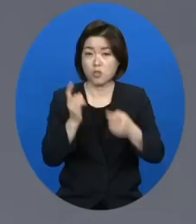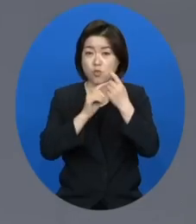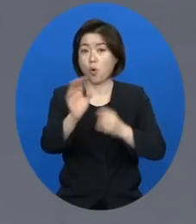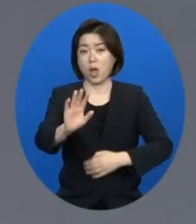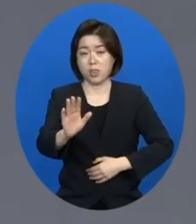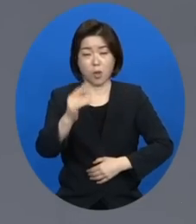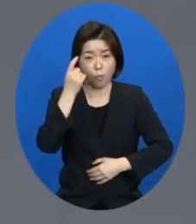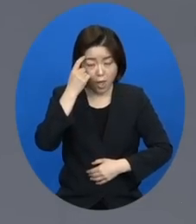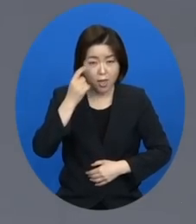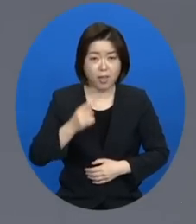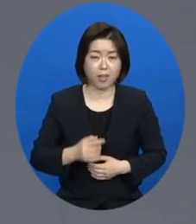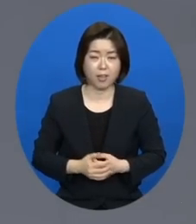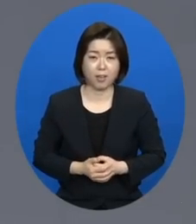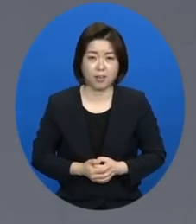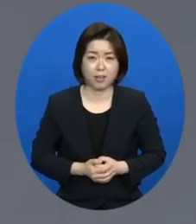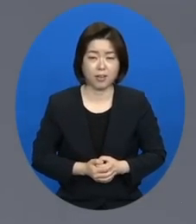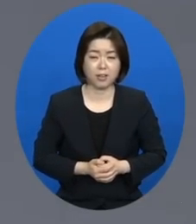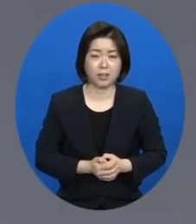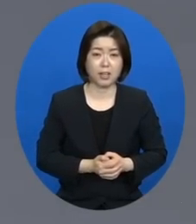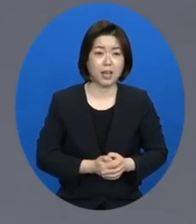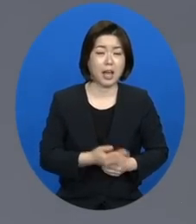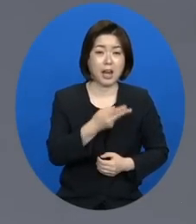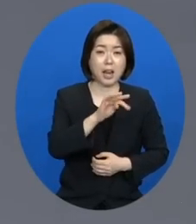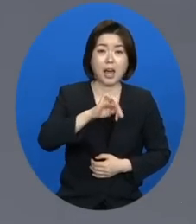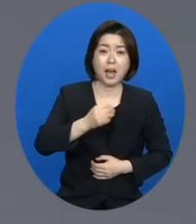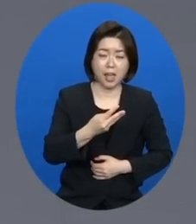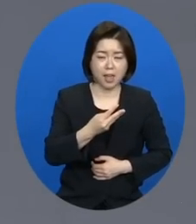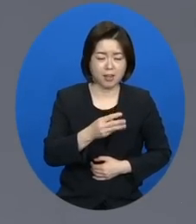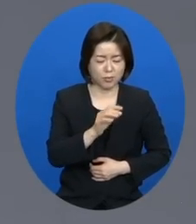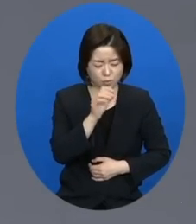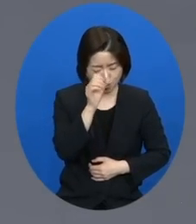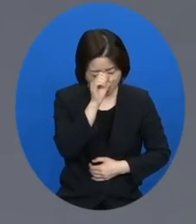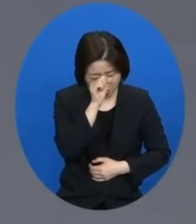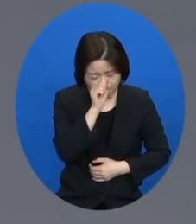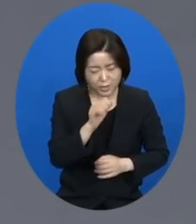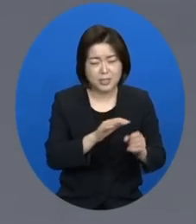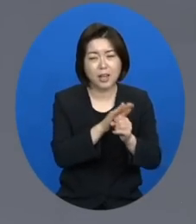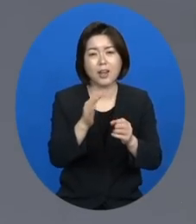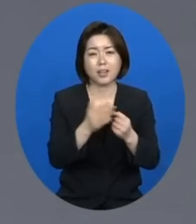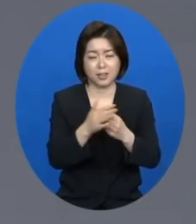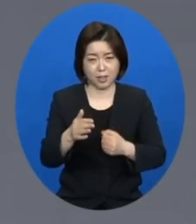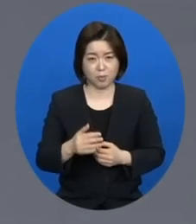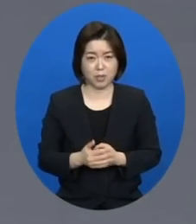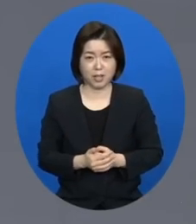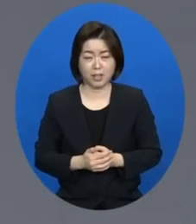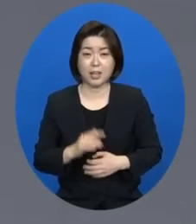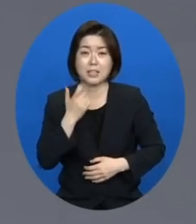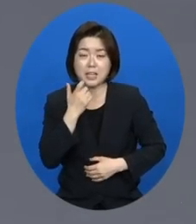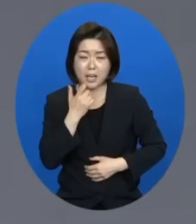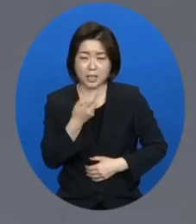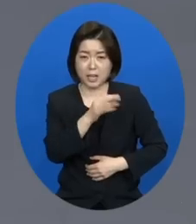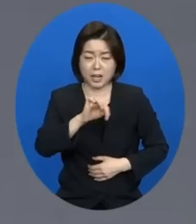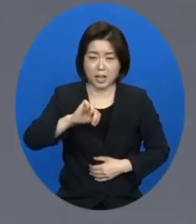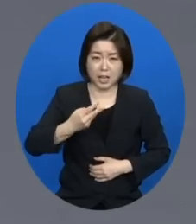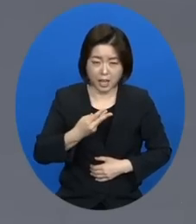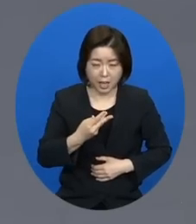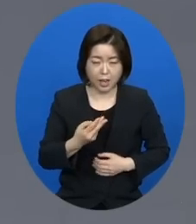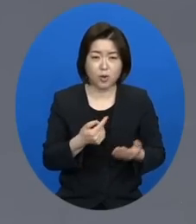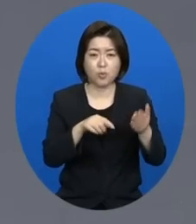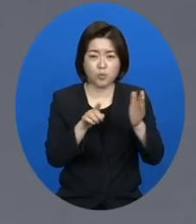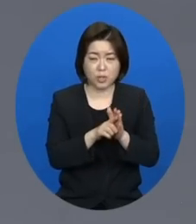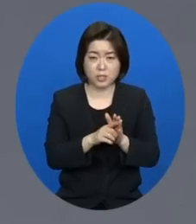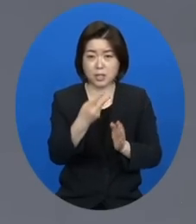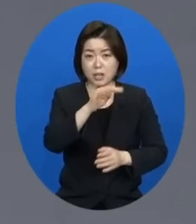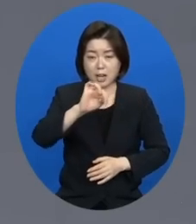왜냐? 라헬을 너무 사랑했기 때문에 그래요. 그래서 창세기 29장 20절 말씀에 야곱이 라헬을 위하여 7년 동안 라반을